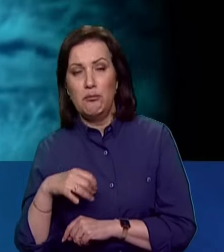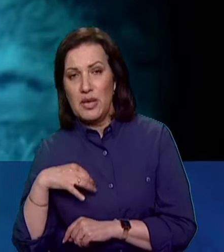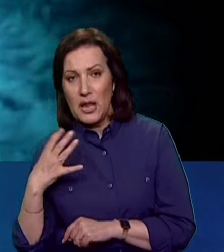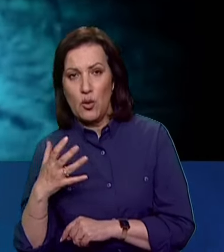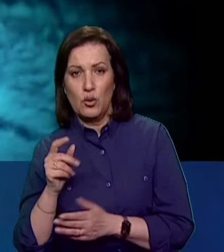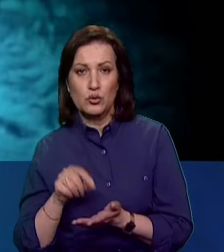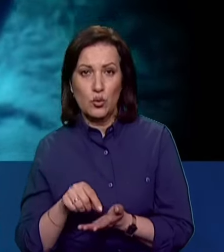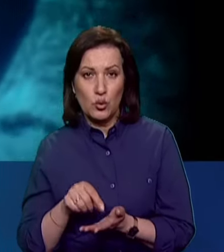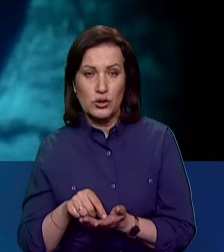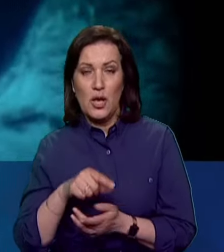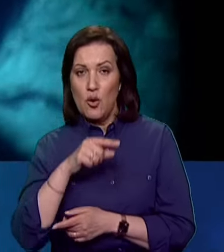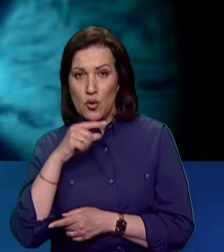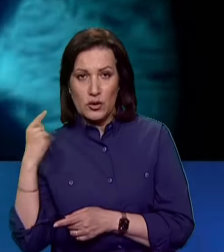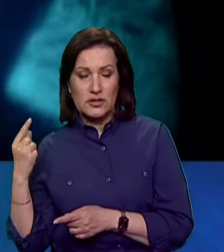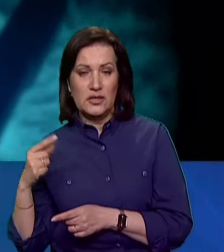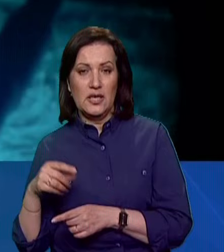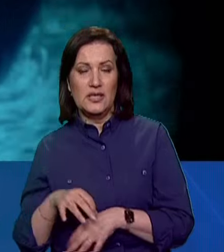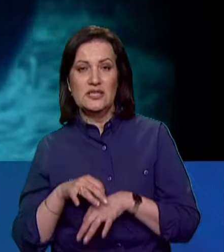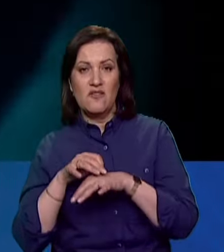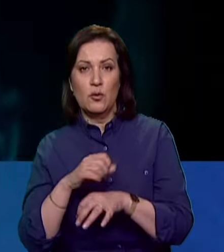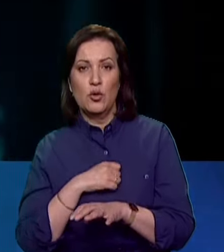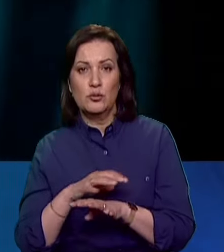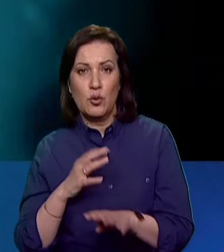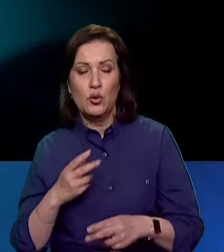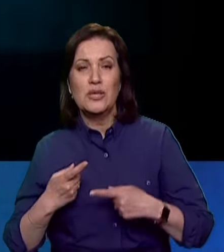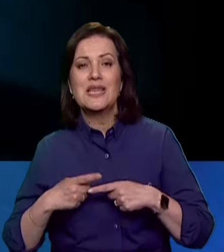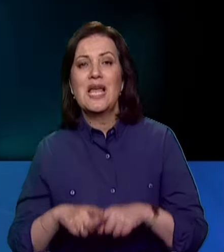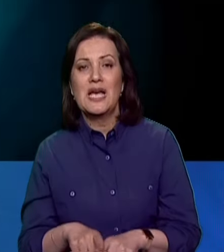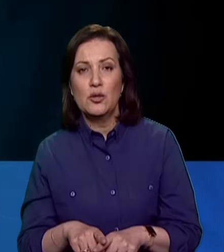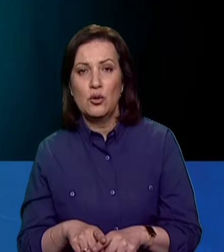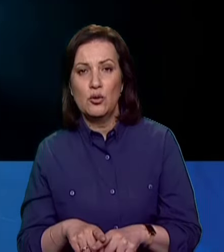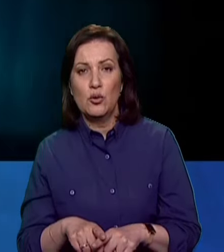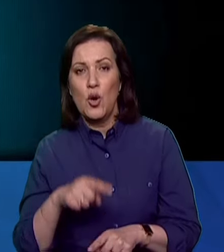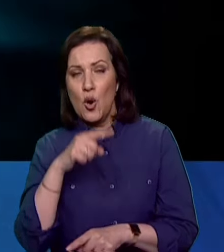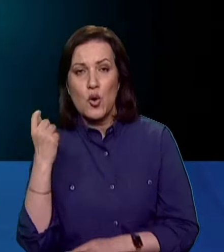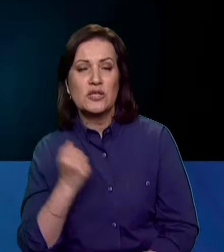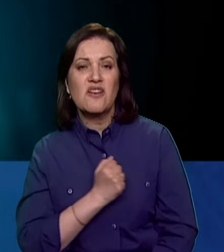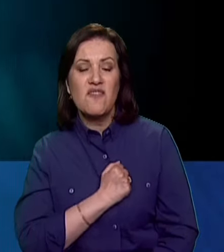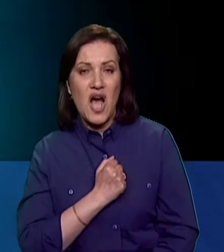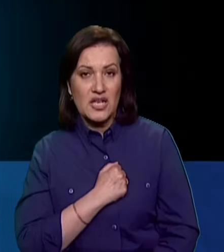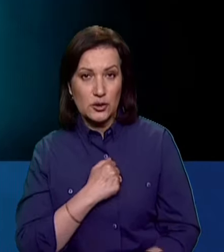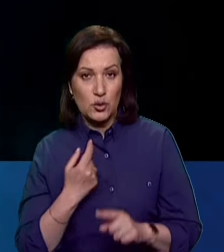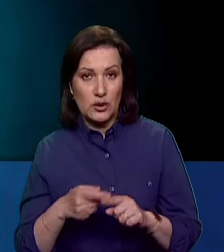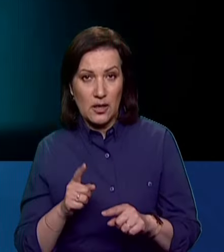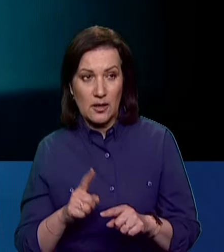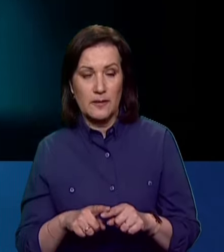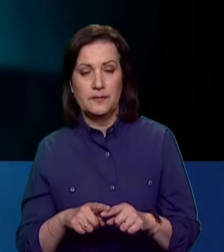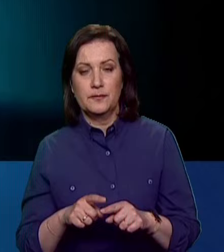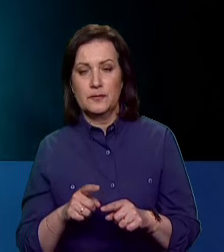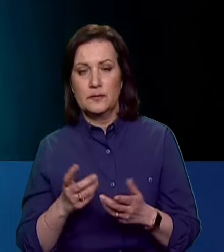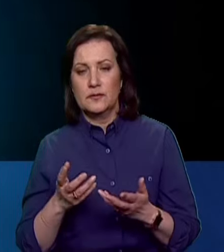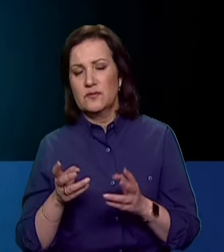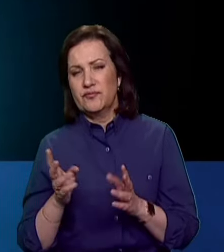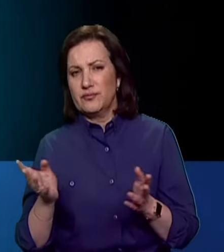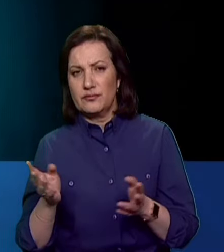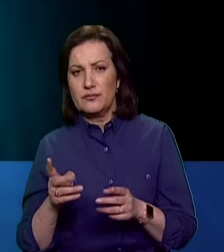Білгородщину, Курщину, росіяни заводили озброєну бронетехнікою Росгвардію, яка там Золотова чи кого